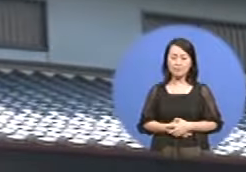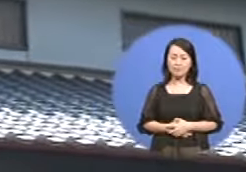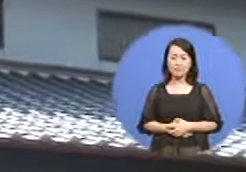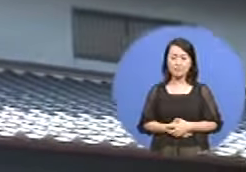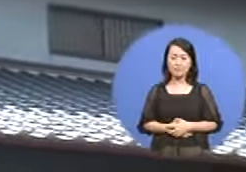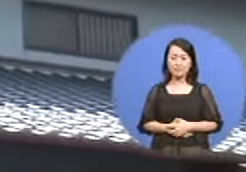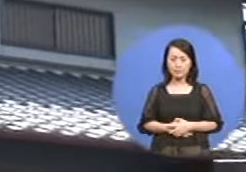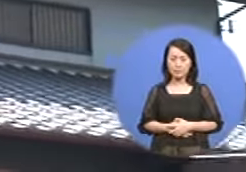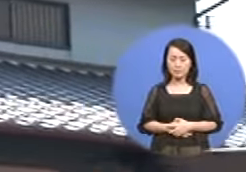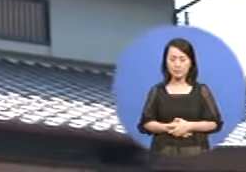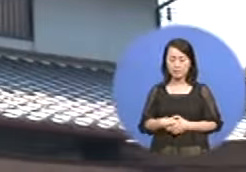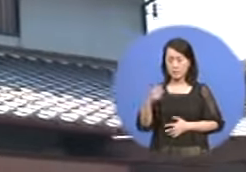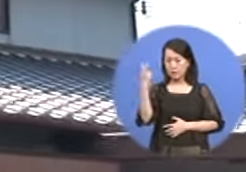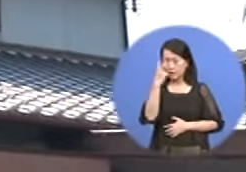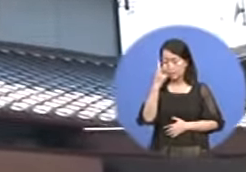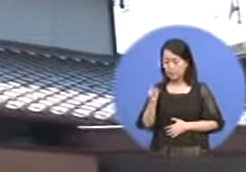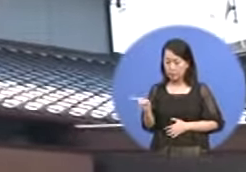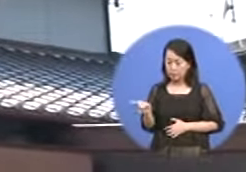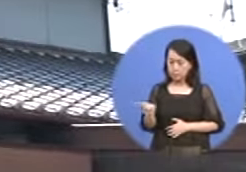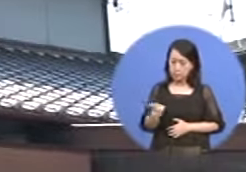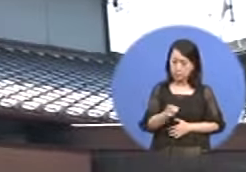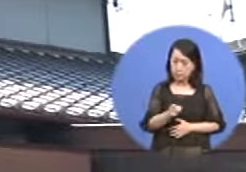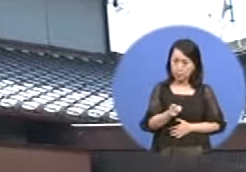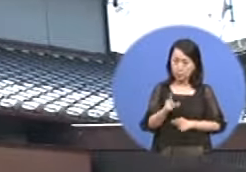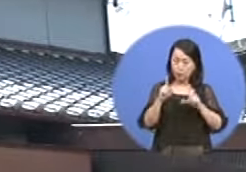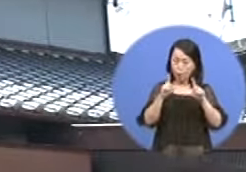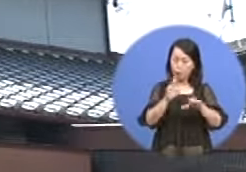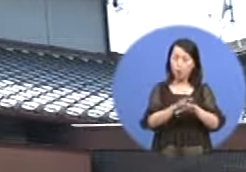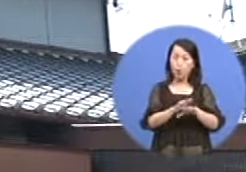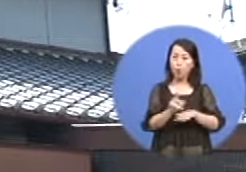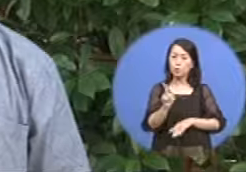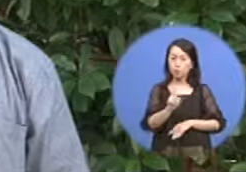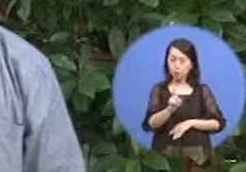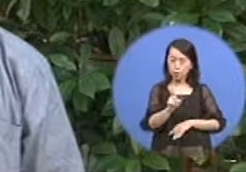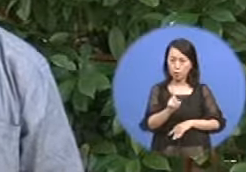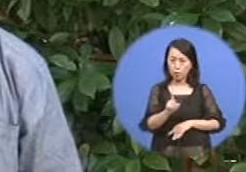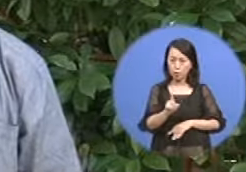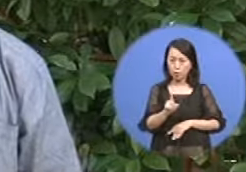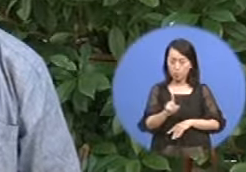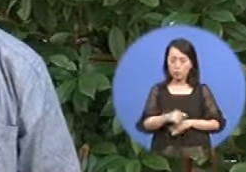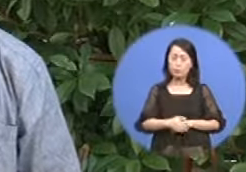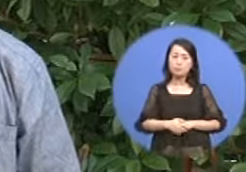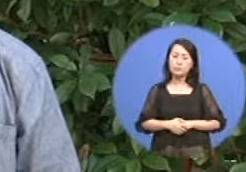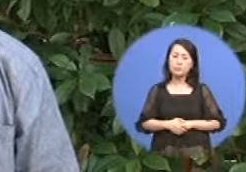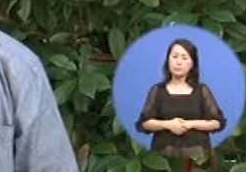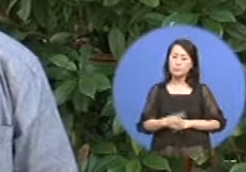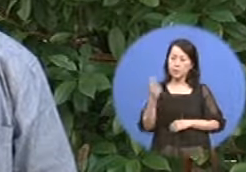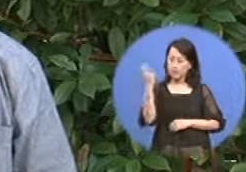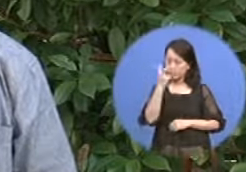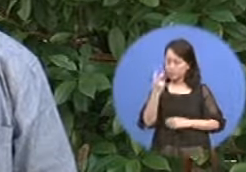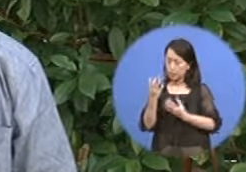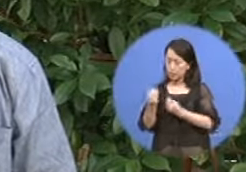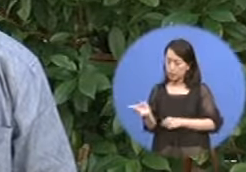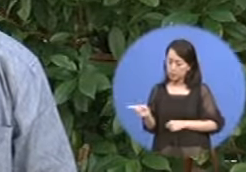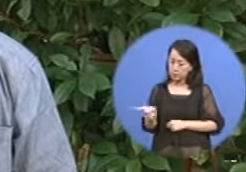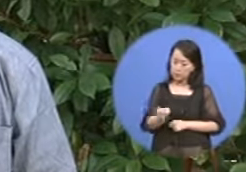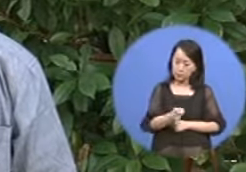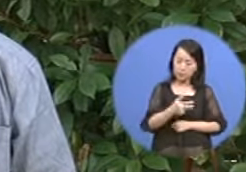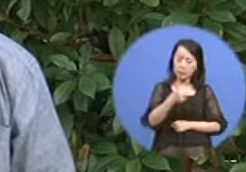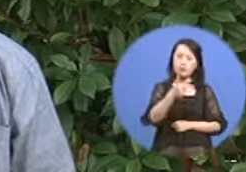診断の結果はどのように報告されるのでしょうか。 結果がだいたい1週間後ぐらい